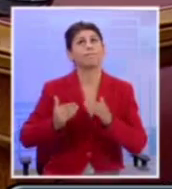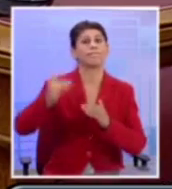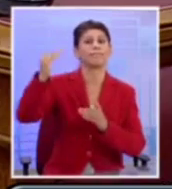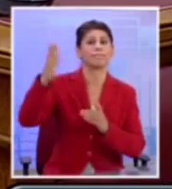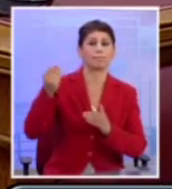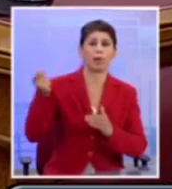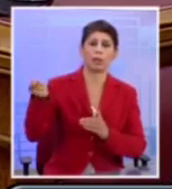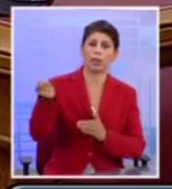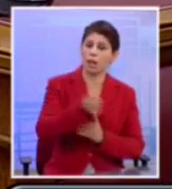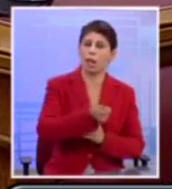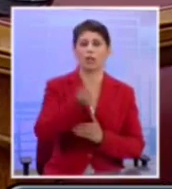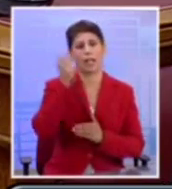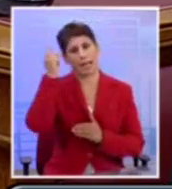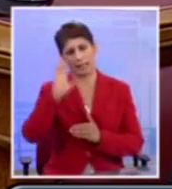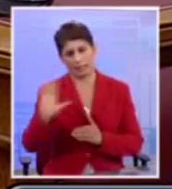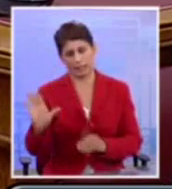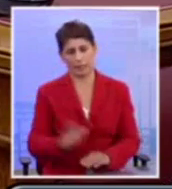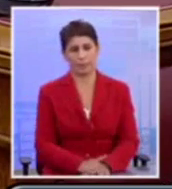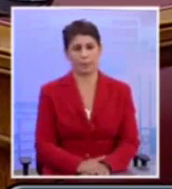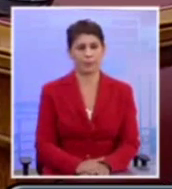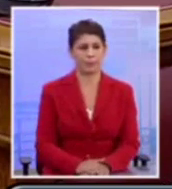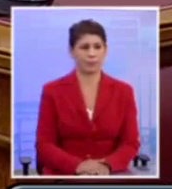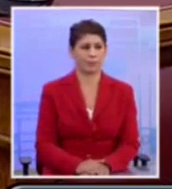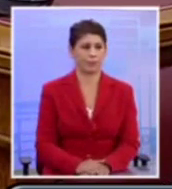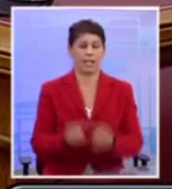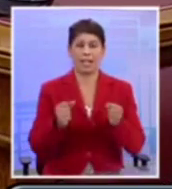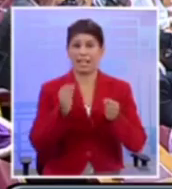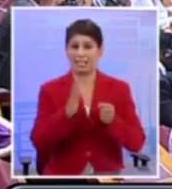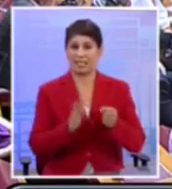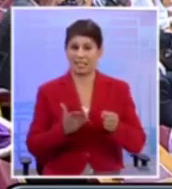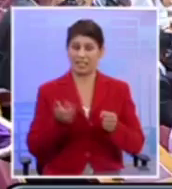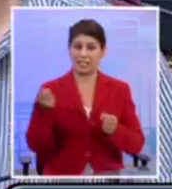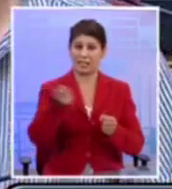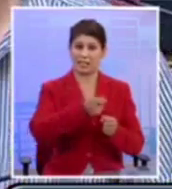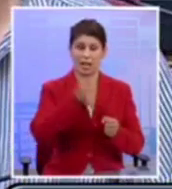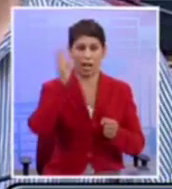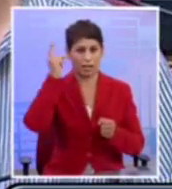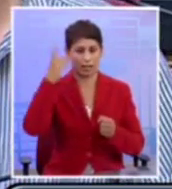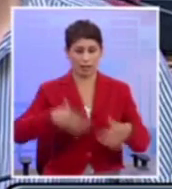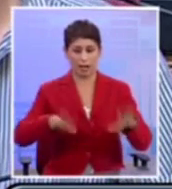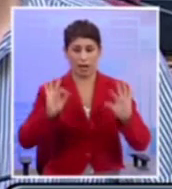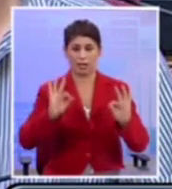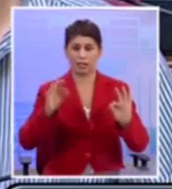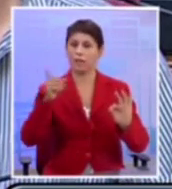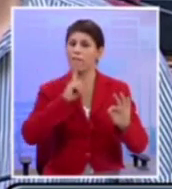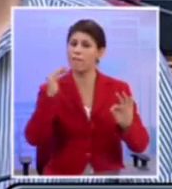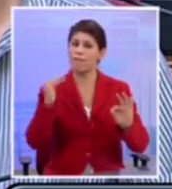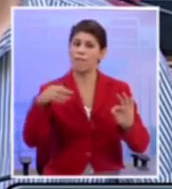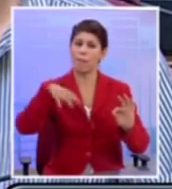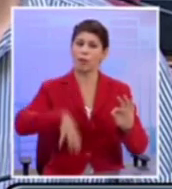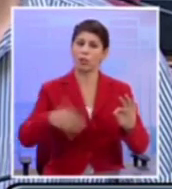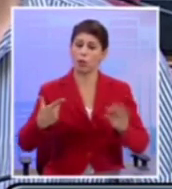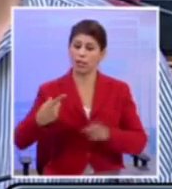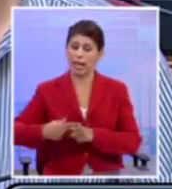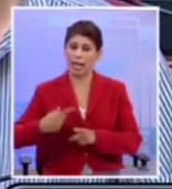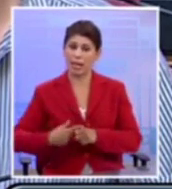πάση περιπτώσει, της Αργεντινής. Κρίση χρέους στην Αργεντινή, να θυμίσουμε ότι ξέσπασε την ίδια περίοδο που η χώρα